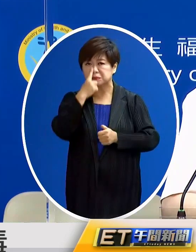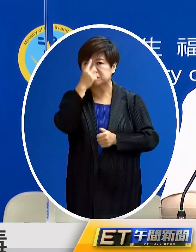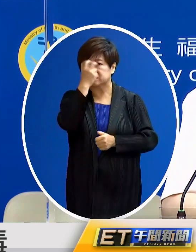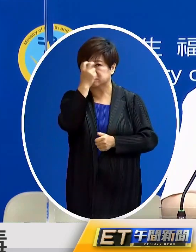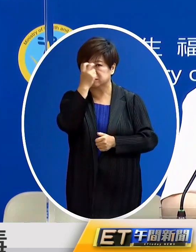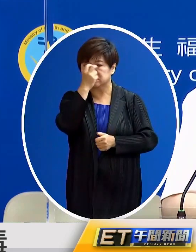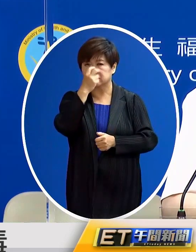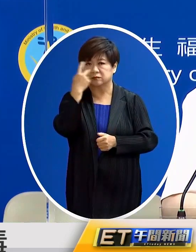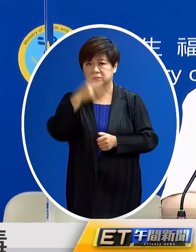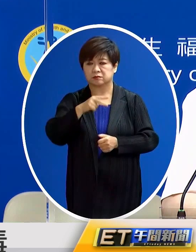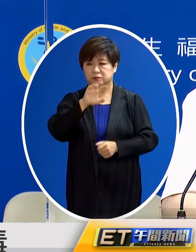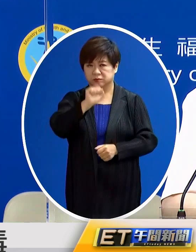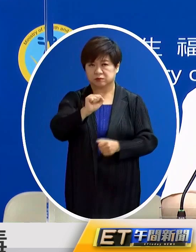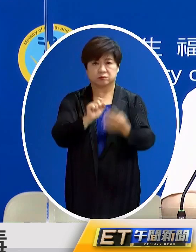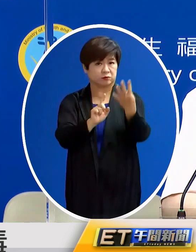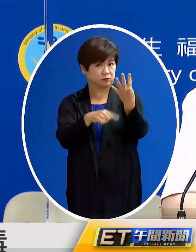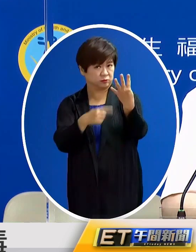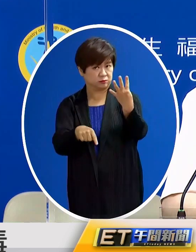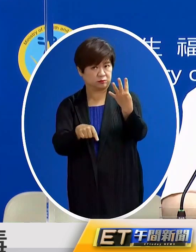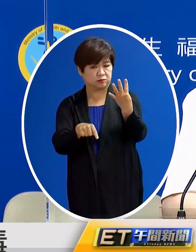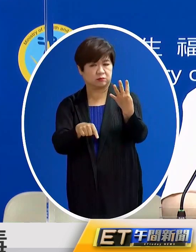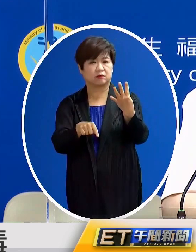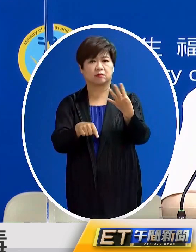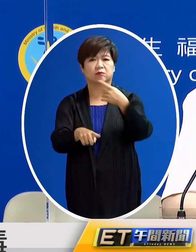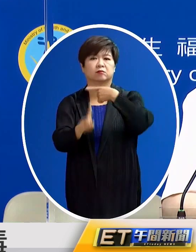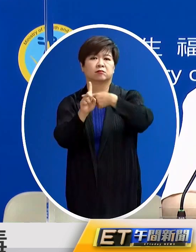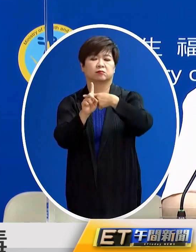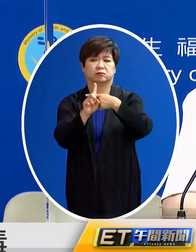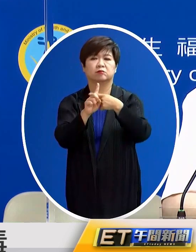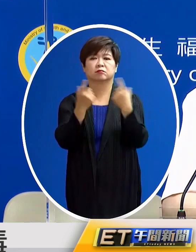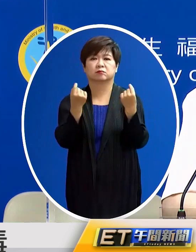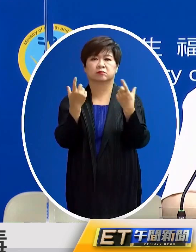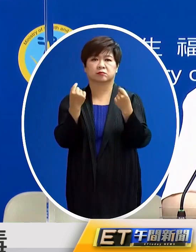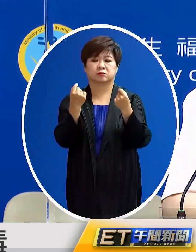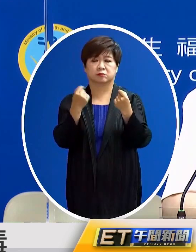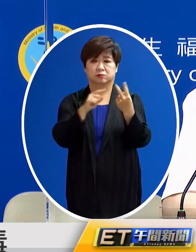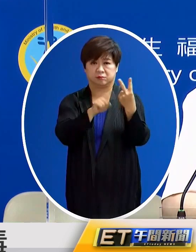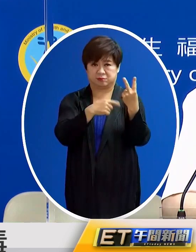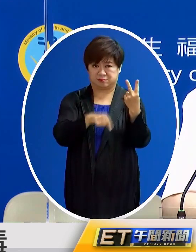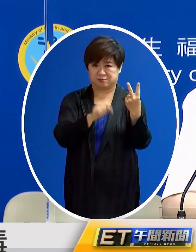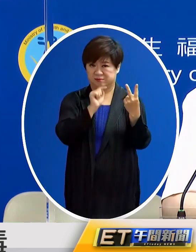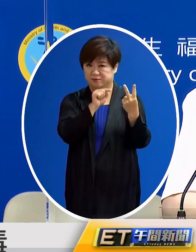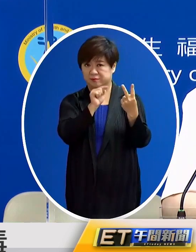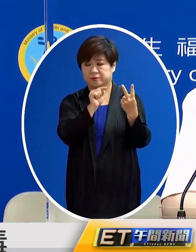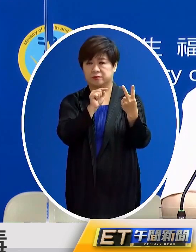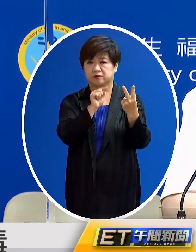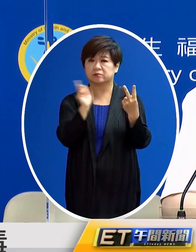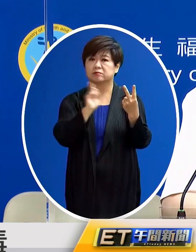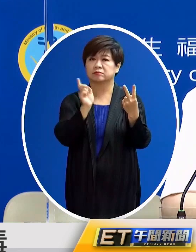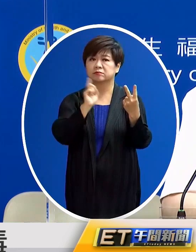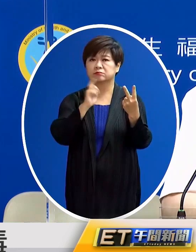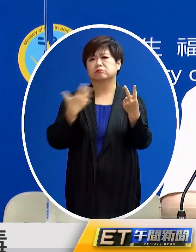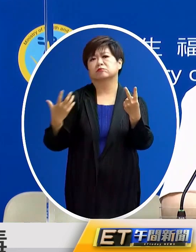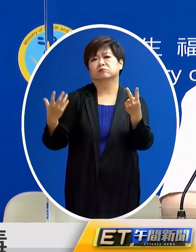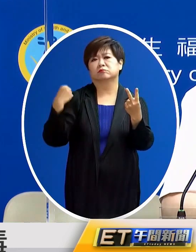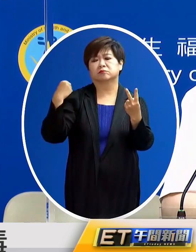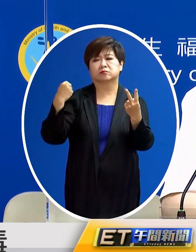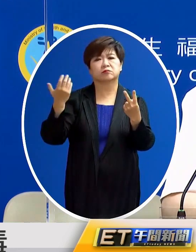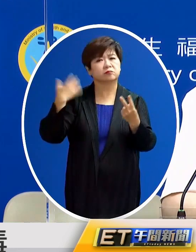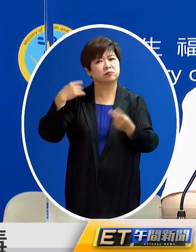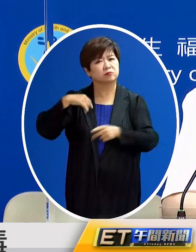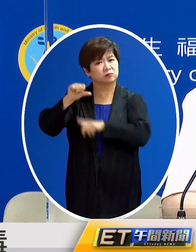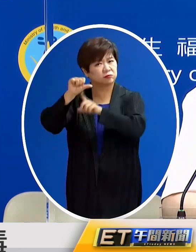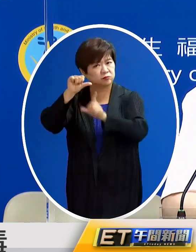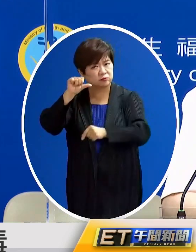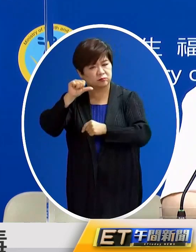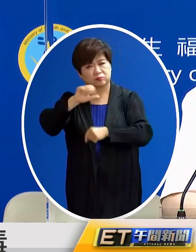哦，那有再发现有4名的确诊的员工，其中有2位事实上都是旧案，在这个